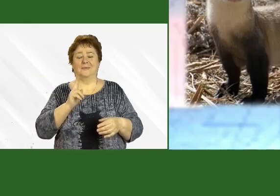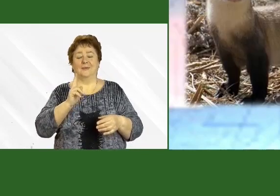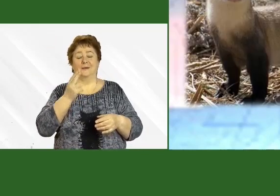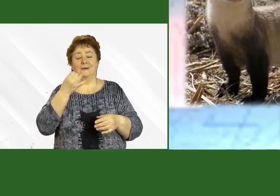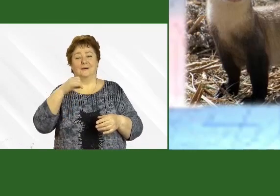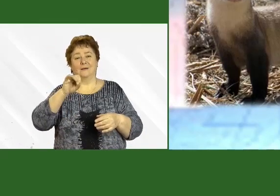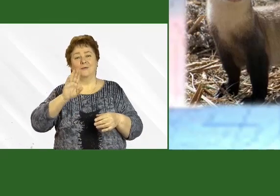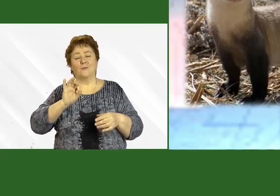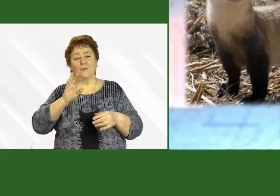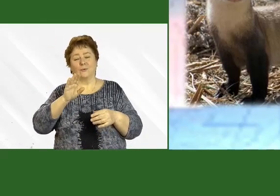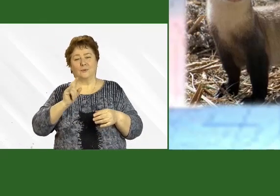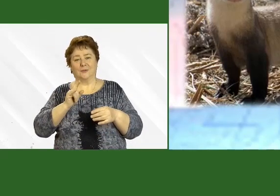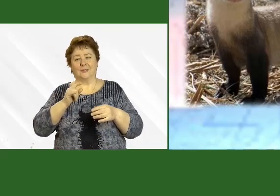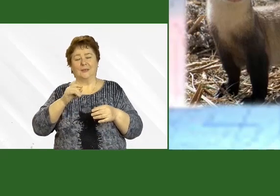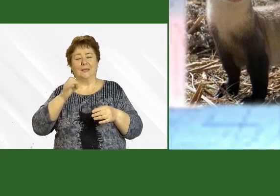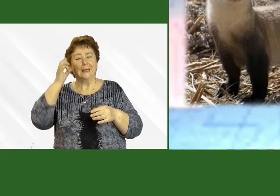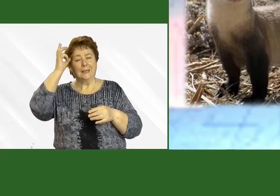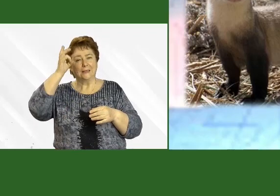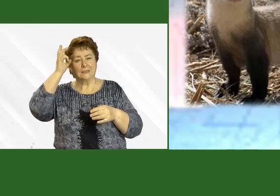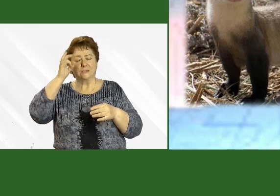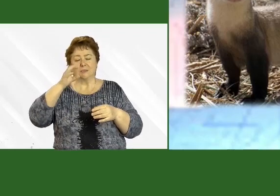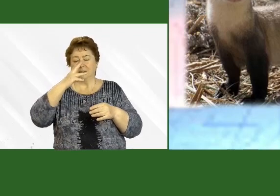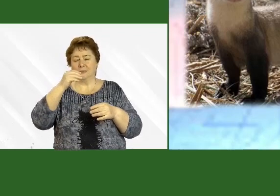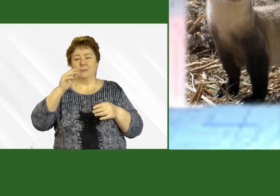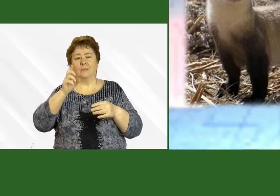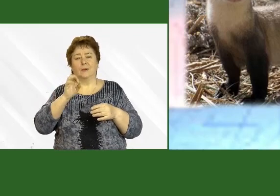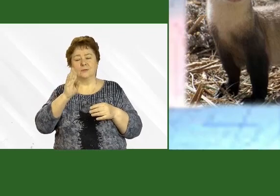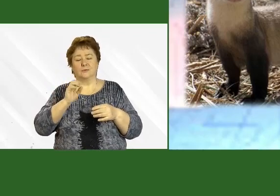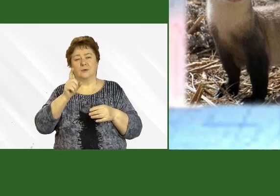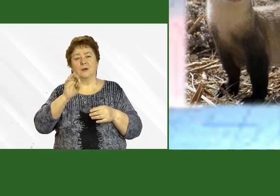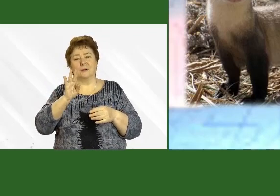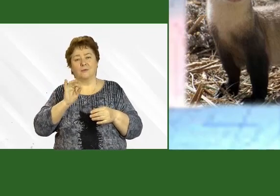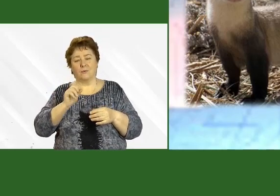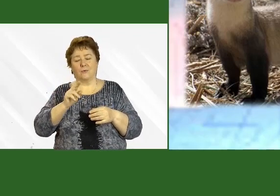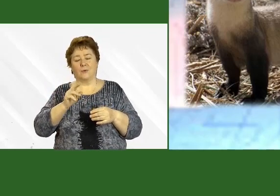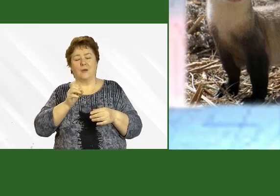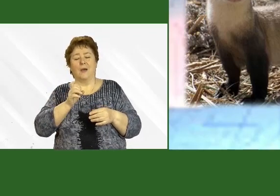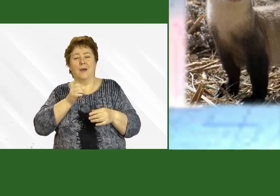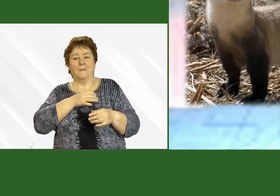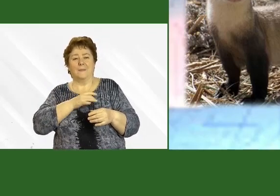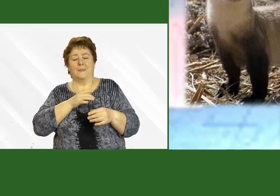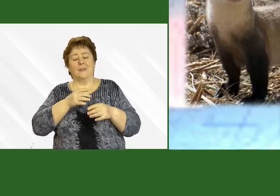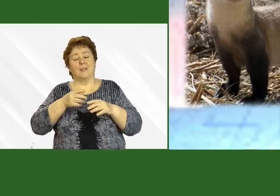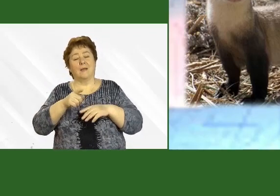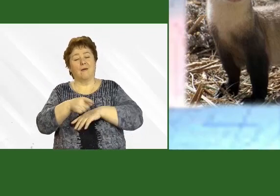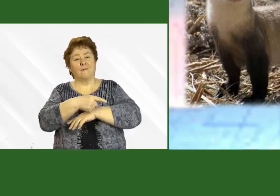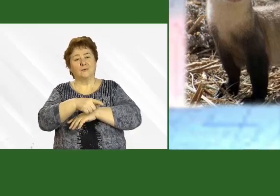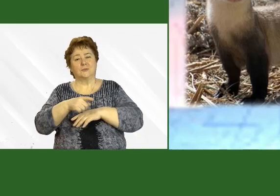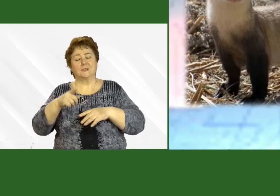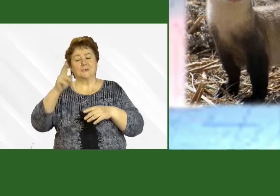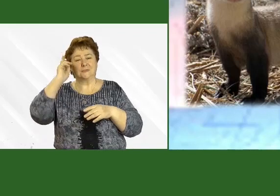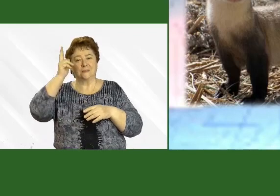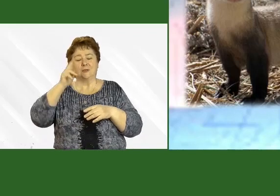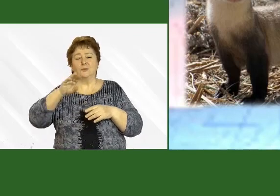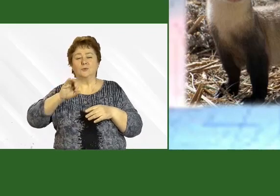койоты рыжая лисица барсук хорек белохвостый заяц американский